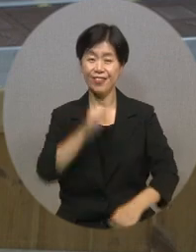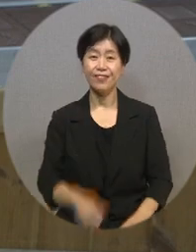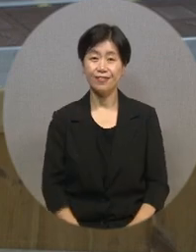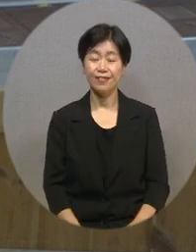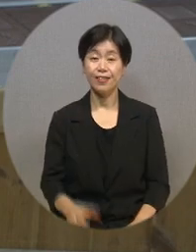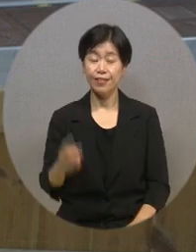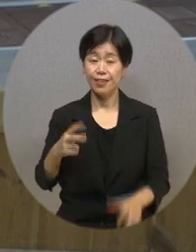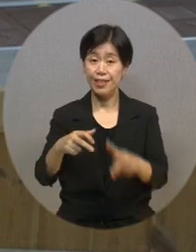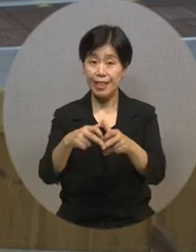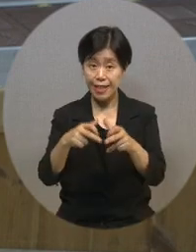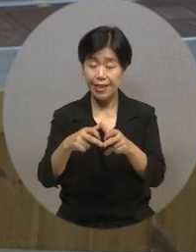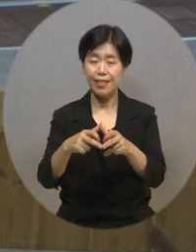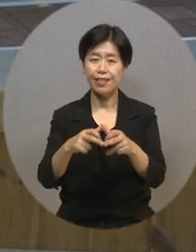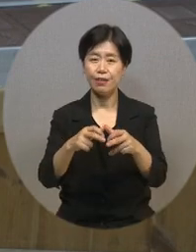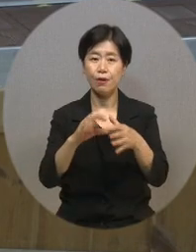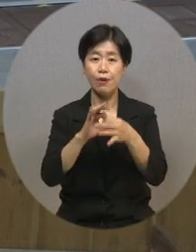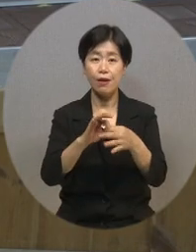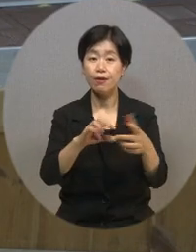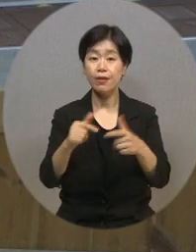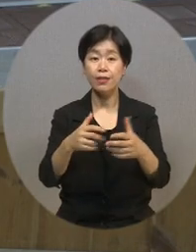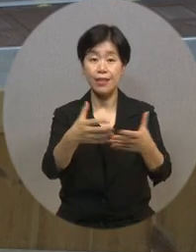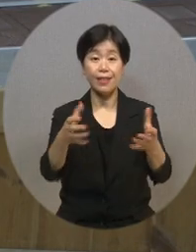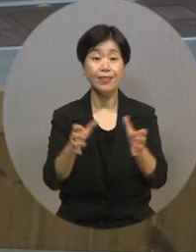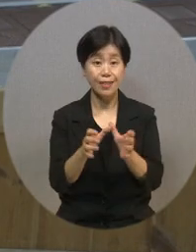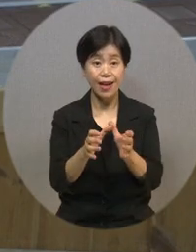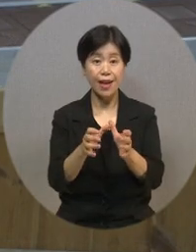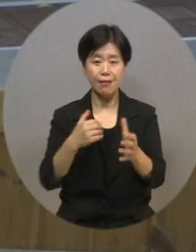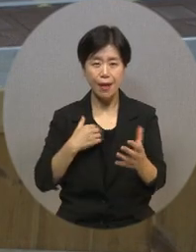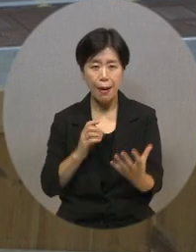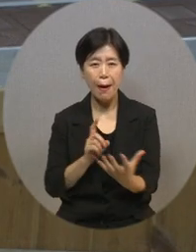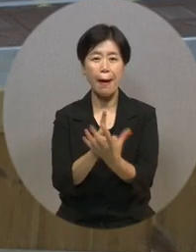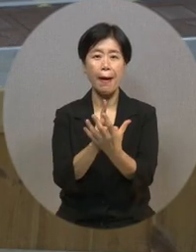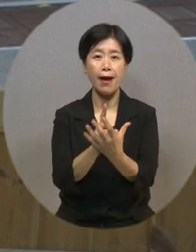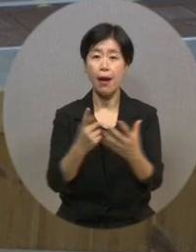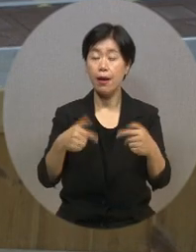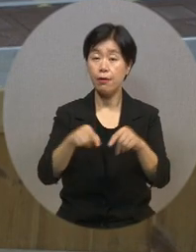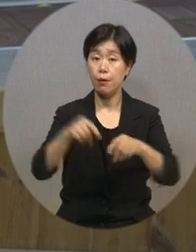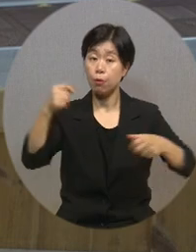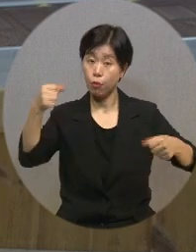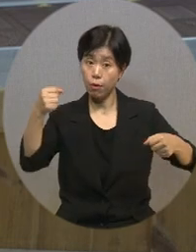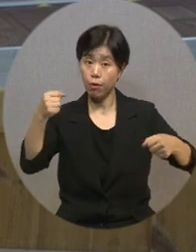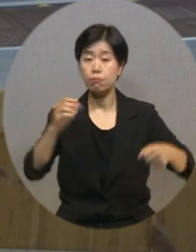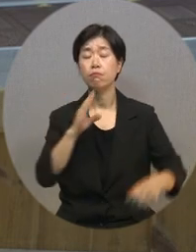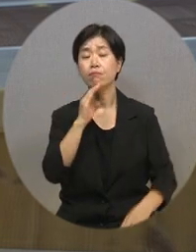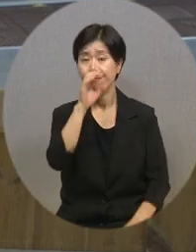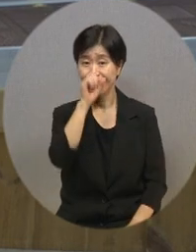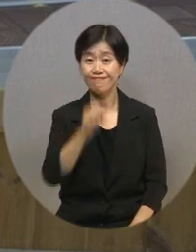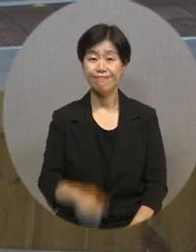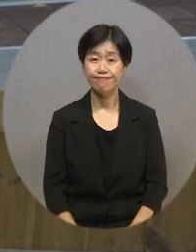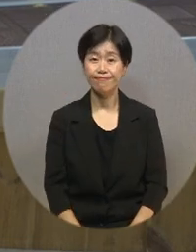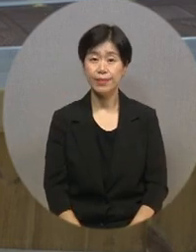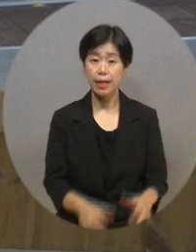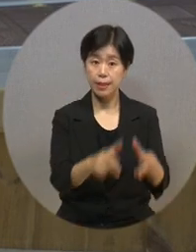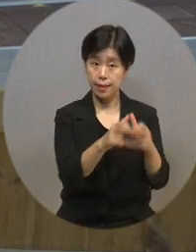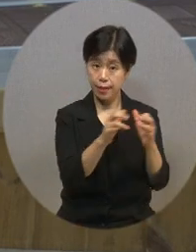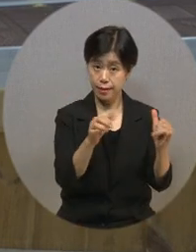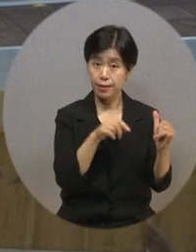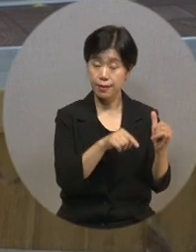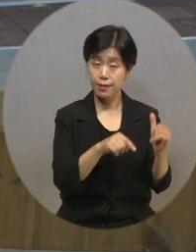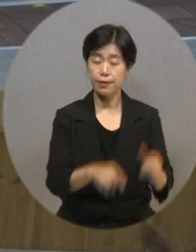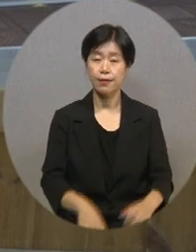장애인 단체들하고 이렇게 또 같이 연합해서 같이 공연도 하고 뭐 그런 것도 너무 좋은 것 같습니다. 장애인들이